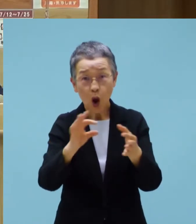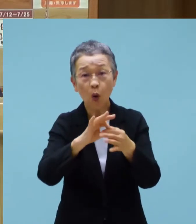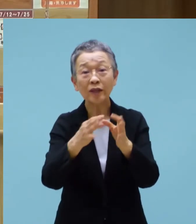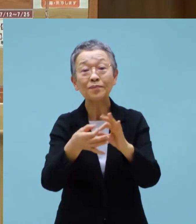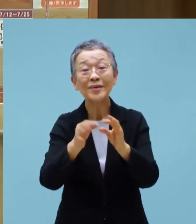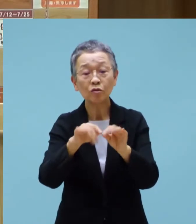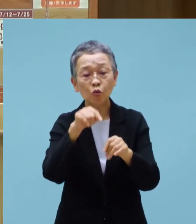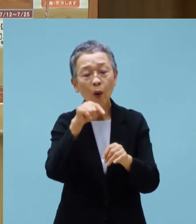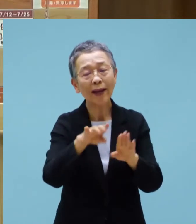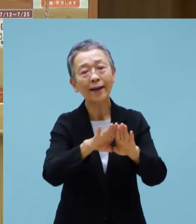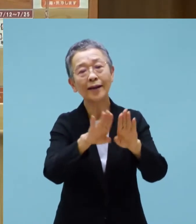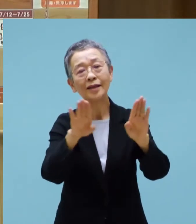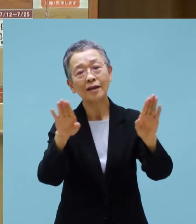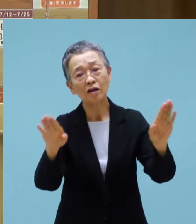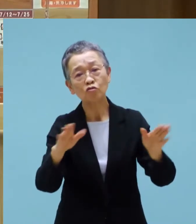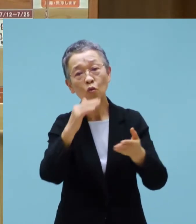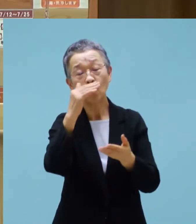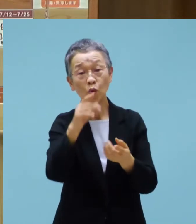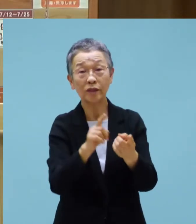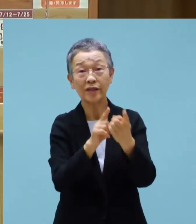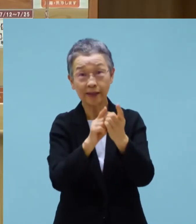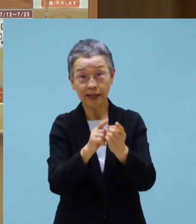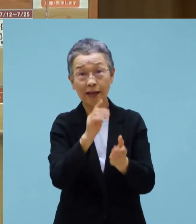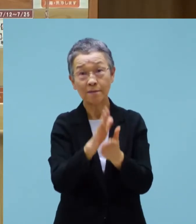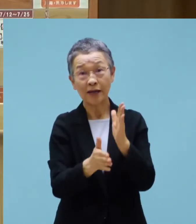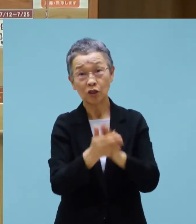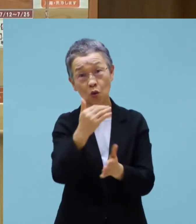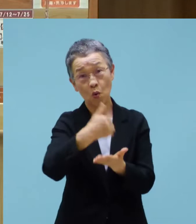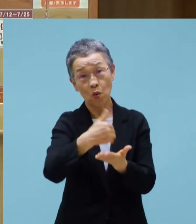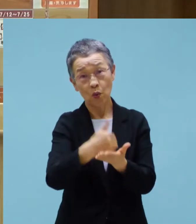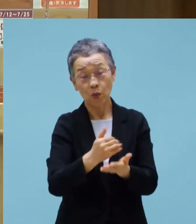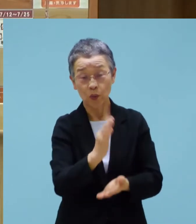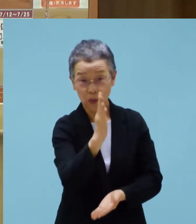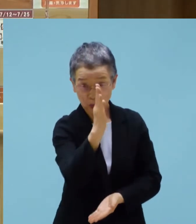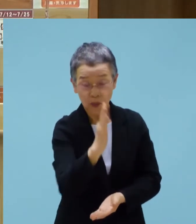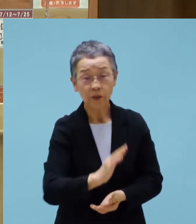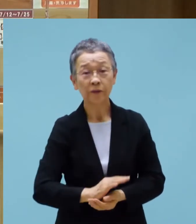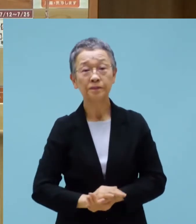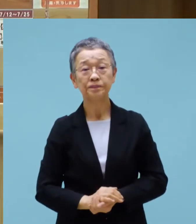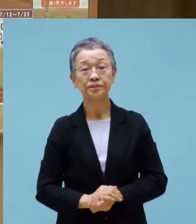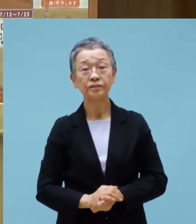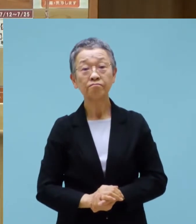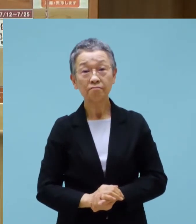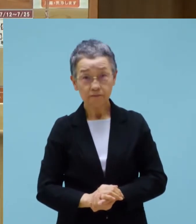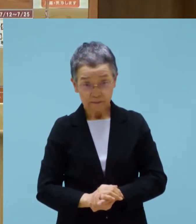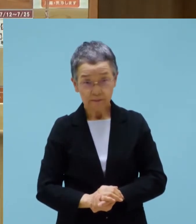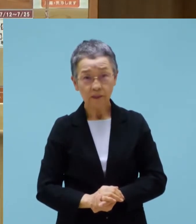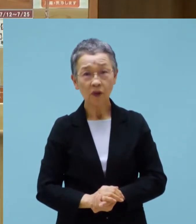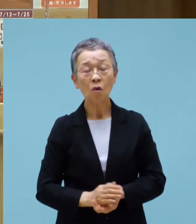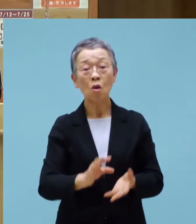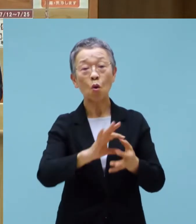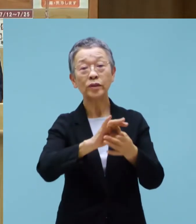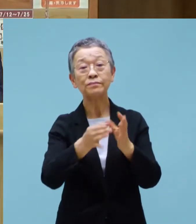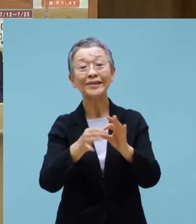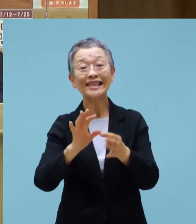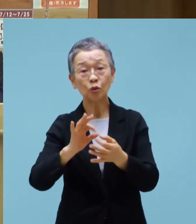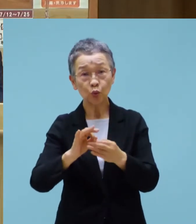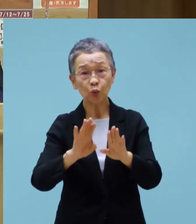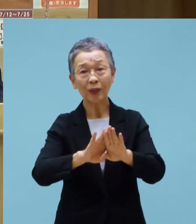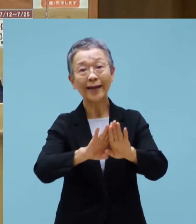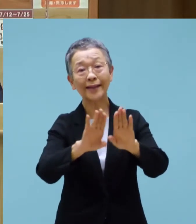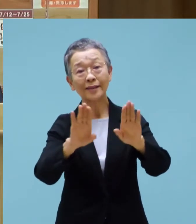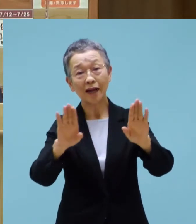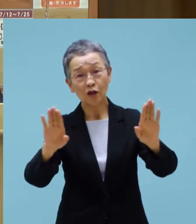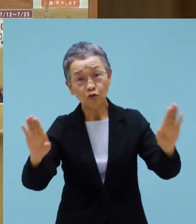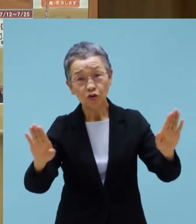ちょっと今一度改めてどのようなお考えかというのをお聞かせください。 はい、まあ、このオリンピックが開催をされる中で、まあ、